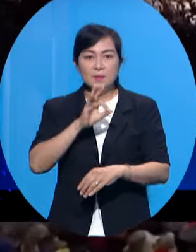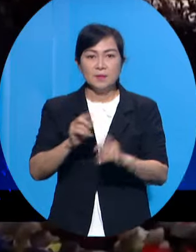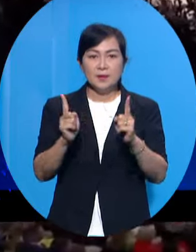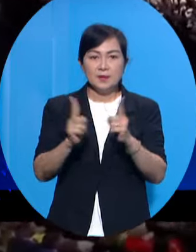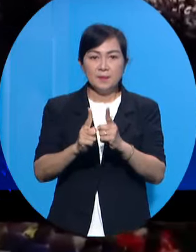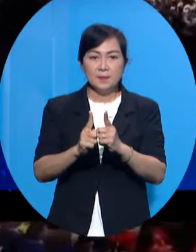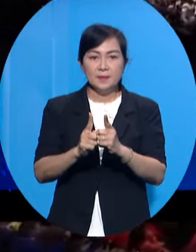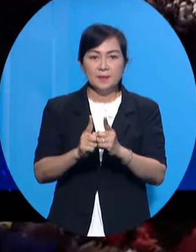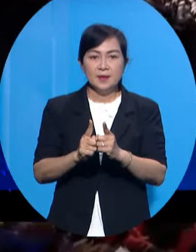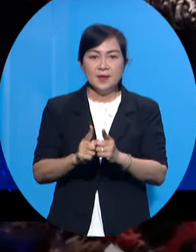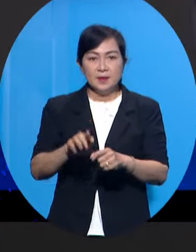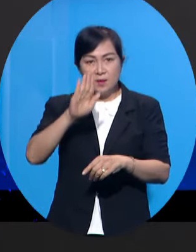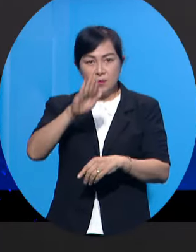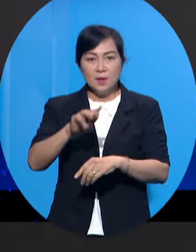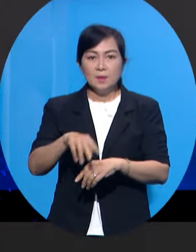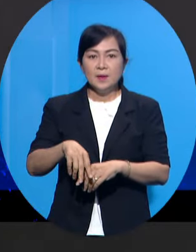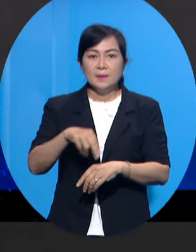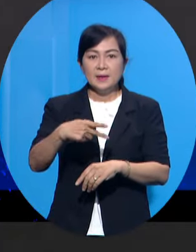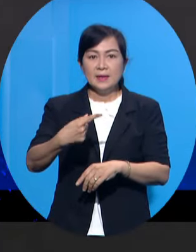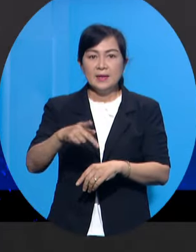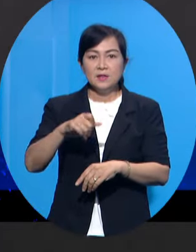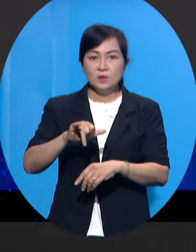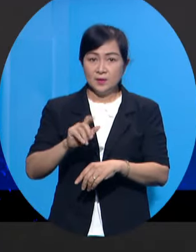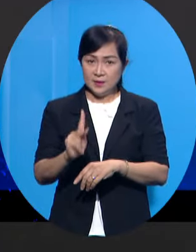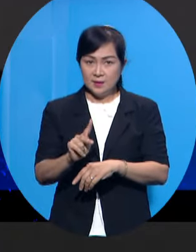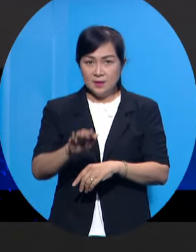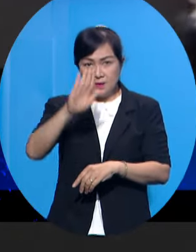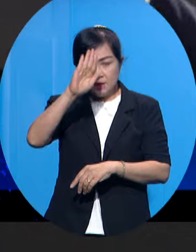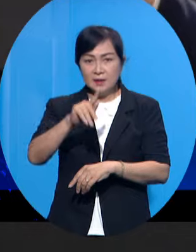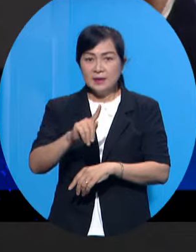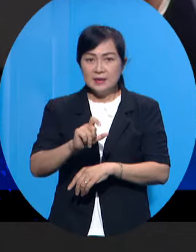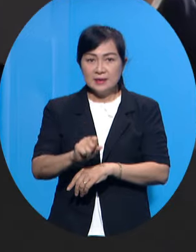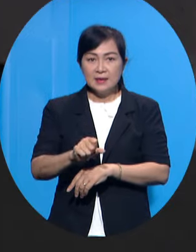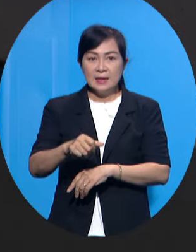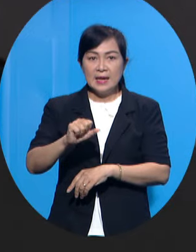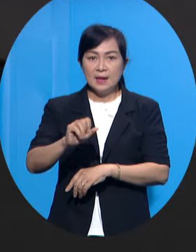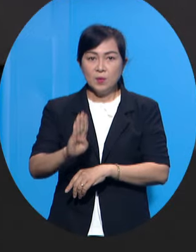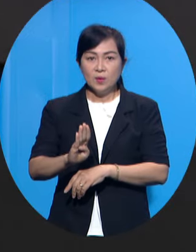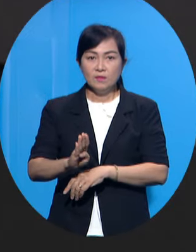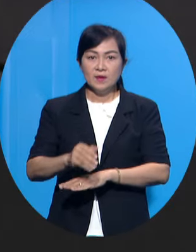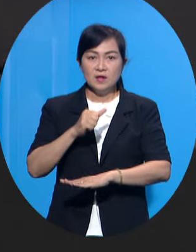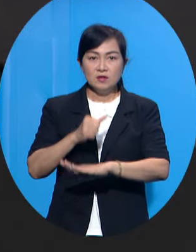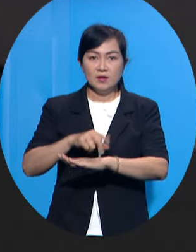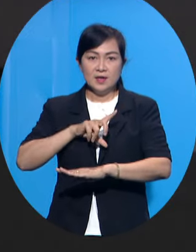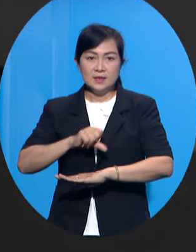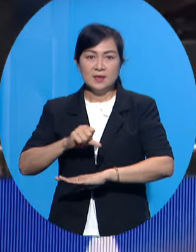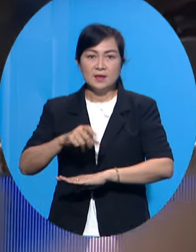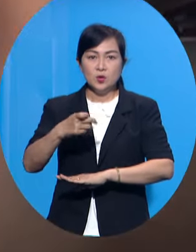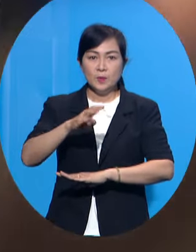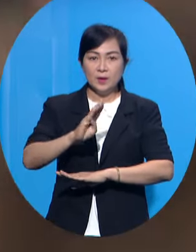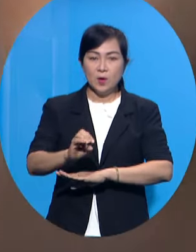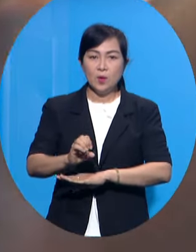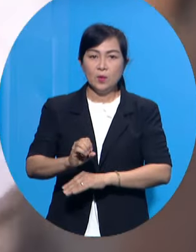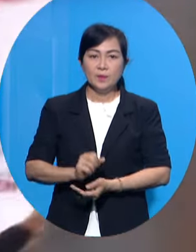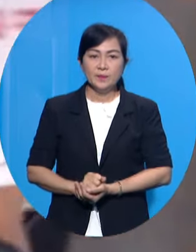gặp gỡ các đồng minh là thống đốc Virginia glen junkin thống đốc Texas greg abot và thừa nghệ sĩ Marco rubio